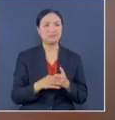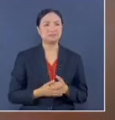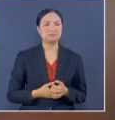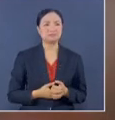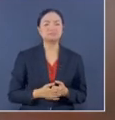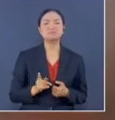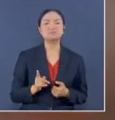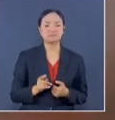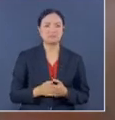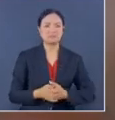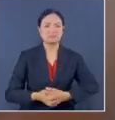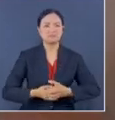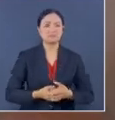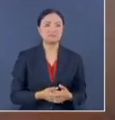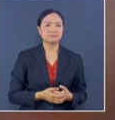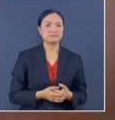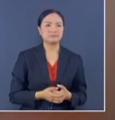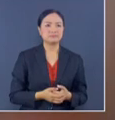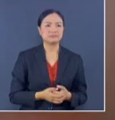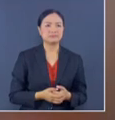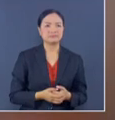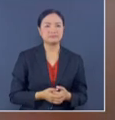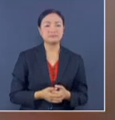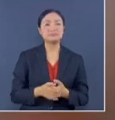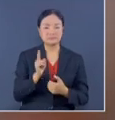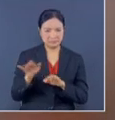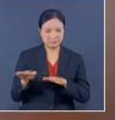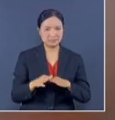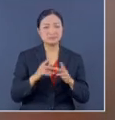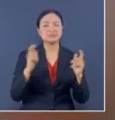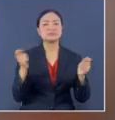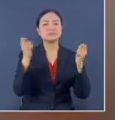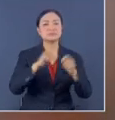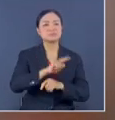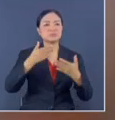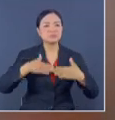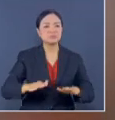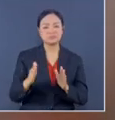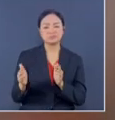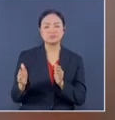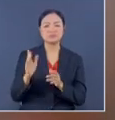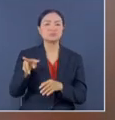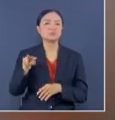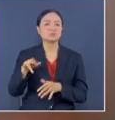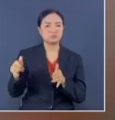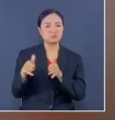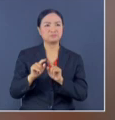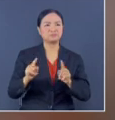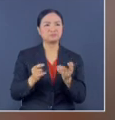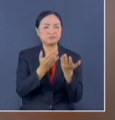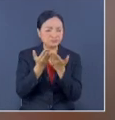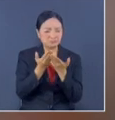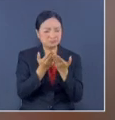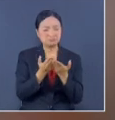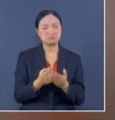เรียกว่าผิดแผนไปหมดเลยทีเดียวนะคะหลังสาวเมพิชนาเตรียมจะไปฉลองวันเกิดในปีนี้กับหวานใจไฮโซบิ๊กแต่ไม่ไหวค่ะต้องเป่าเค้กวันเ